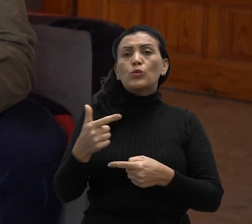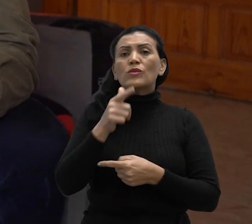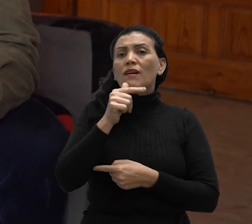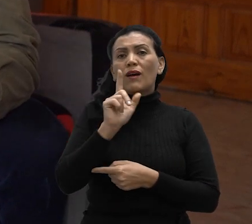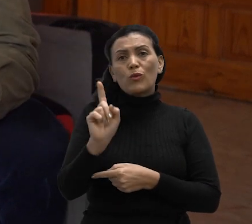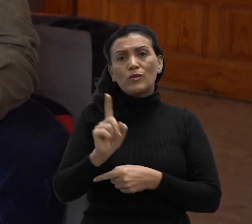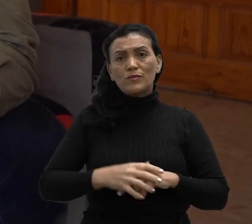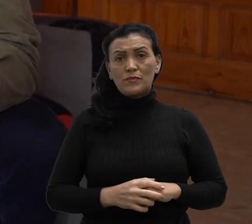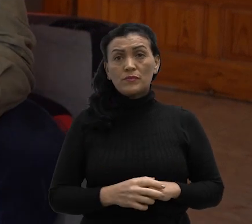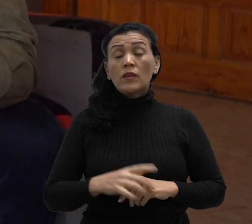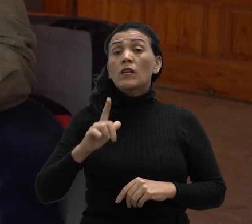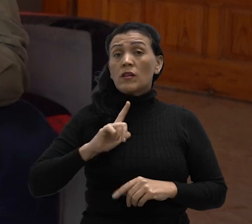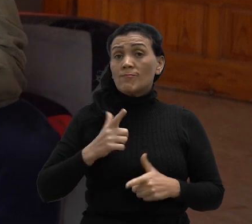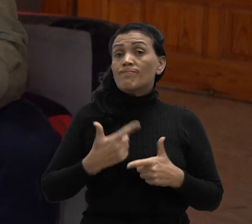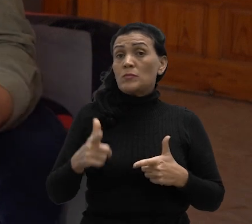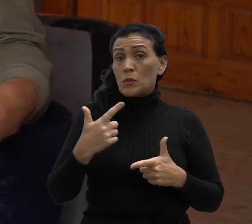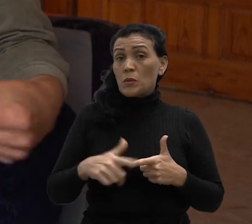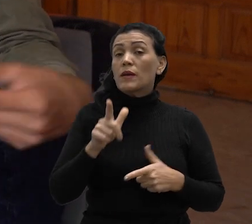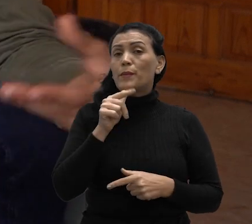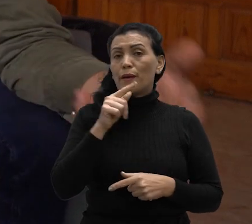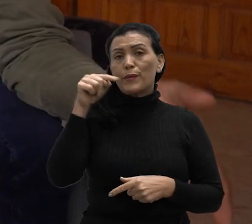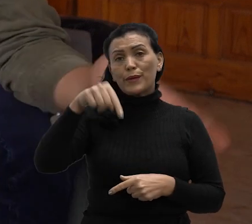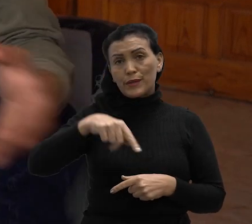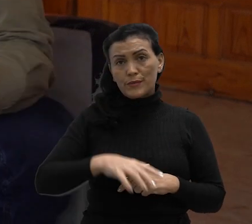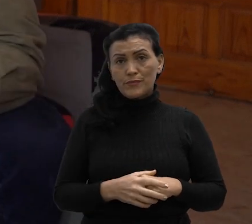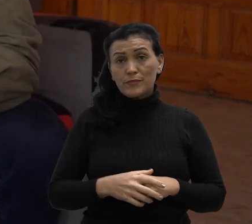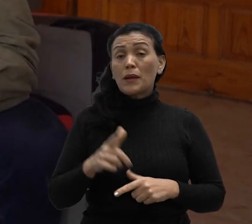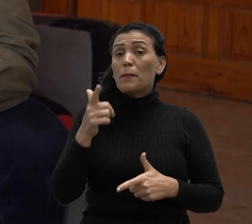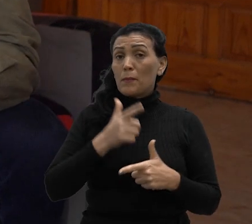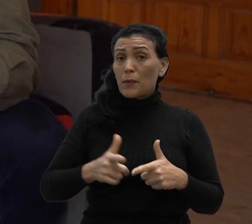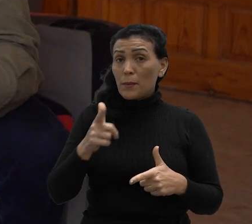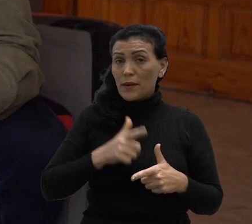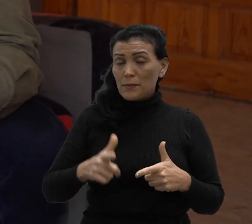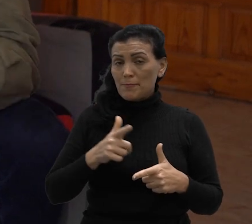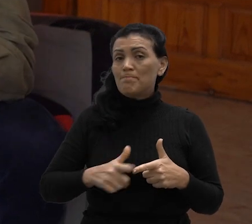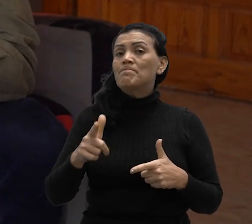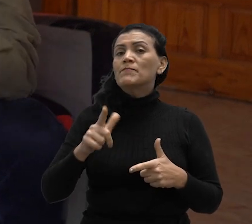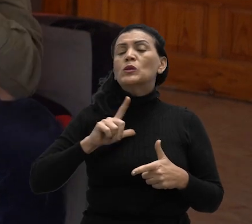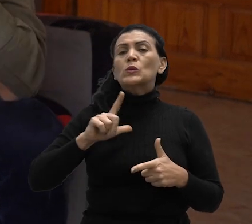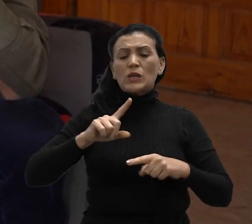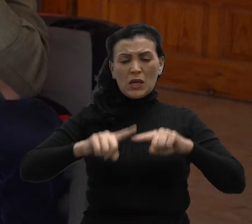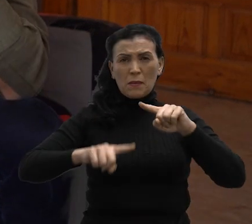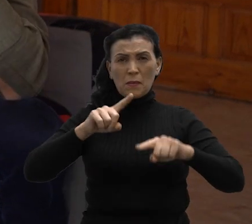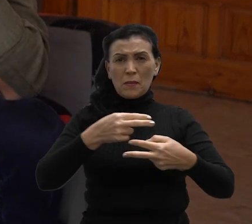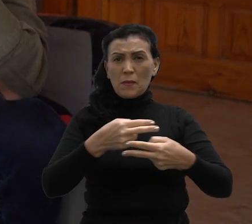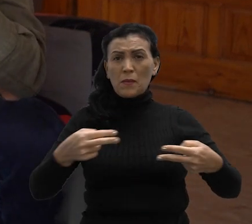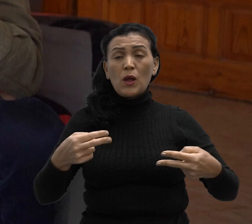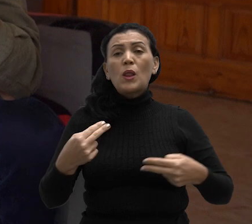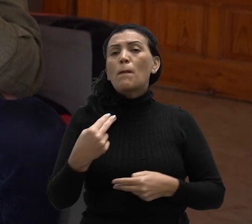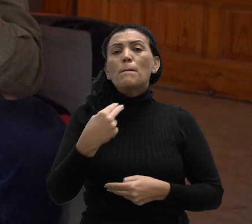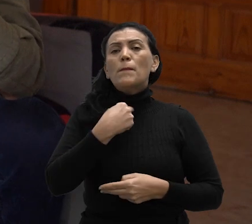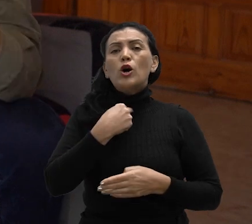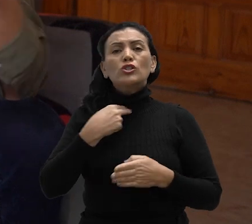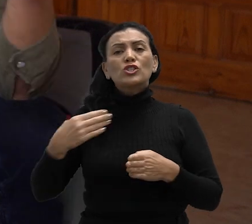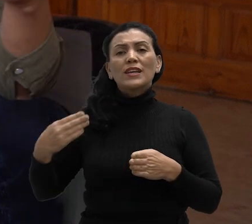ميه، هذه حتى الان بنواجه مشاكل في الميه. عندك مشاكل الاشياء الممنوع تخش